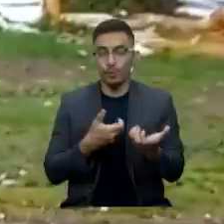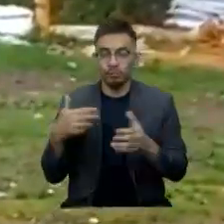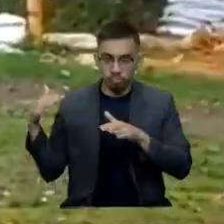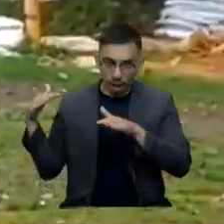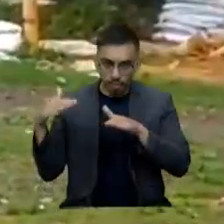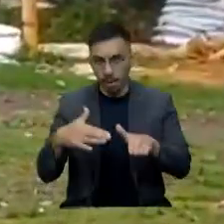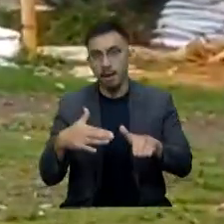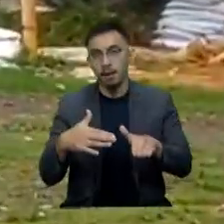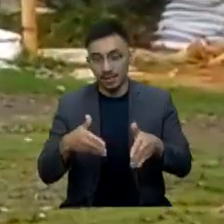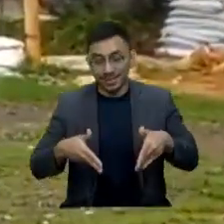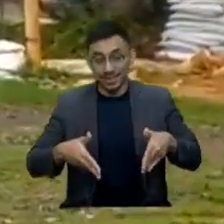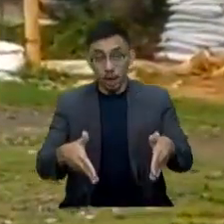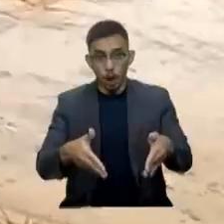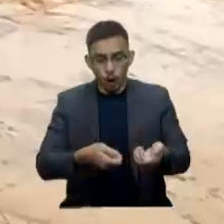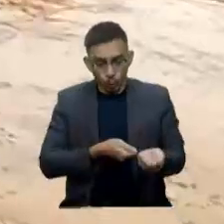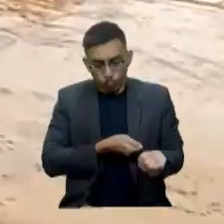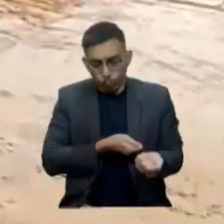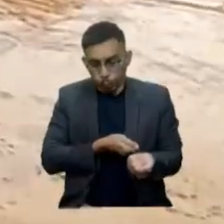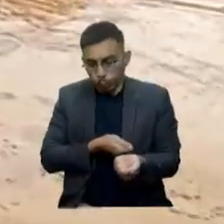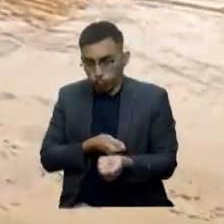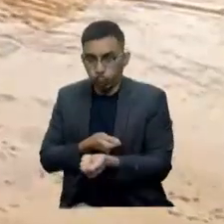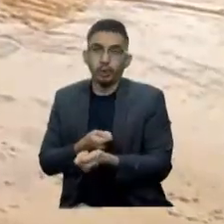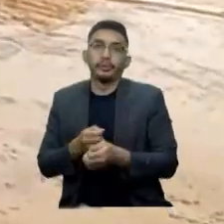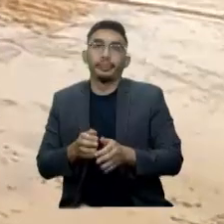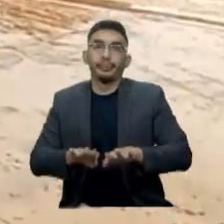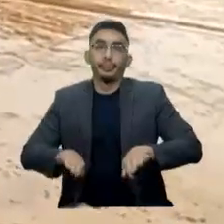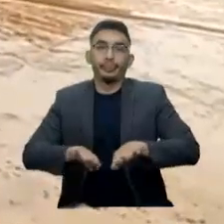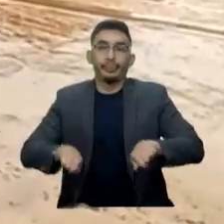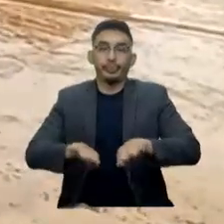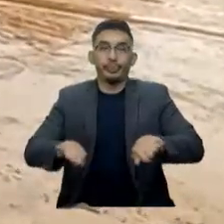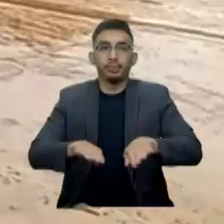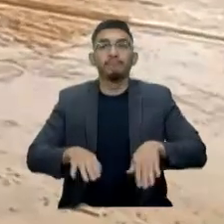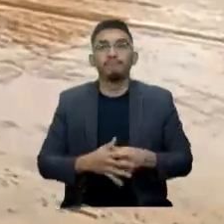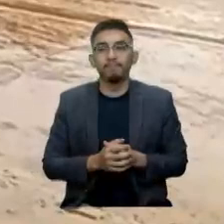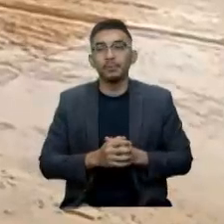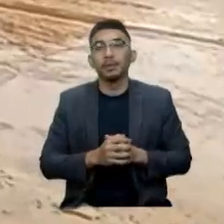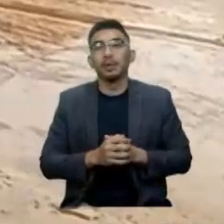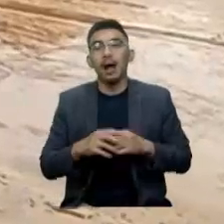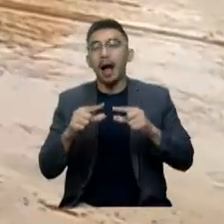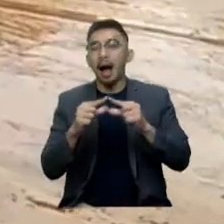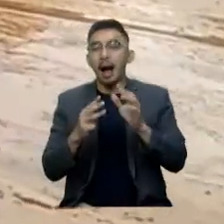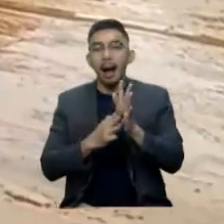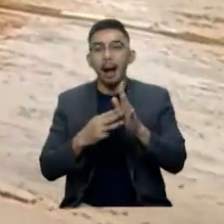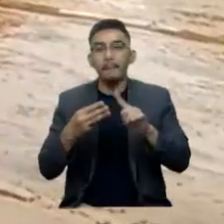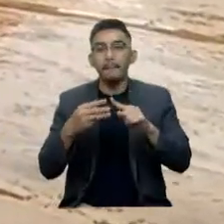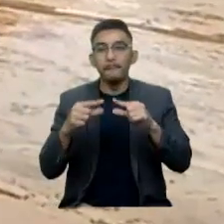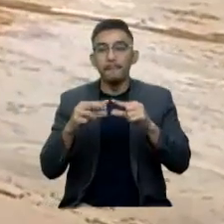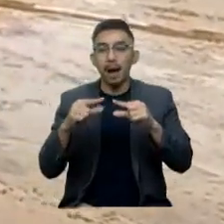jalananarangan selain di kecamatan Bandungan Banjir juga mengenangi permukiman warga di Kecamatan Ambarawa akibat